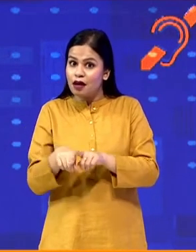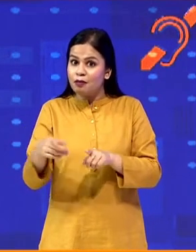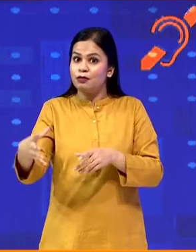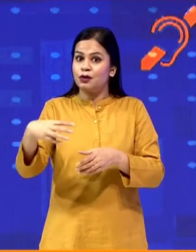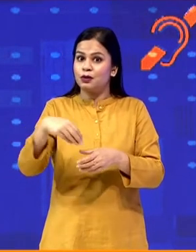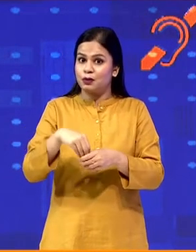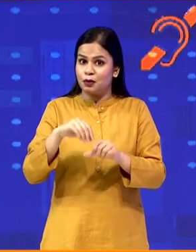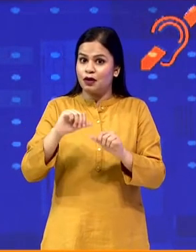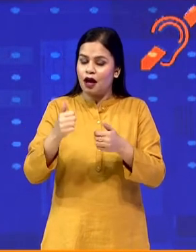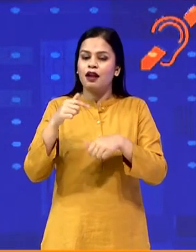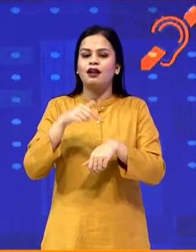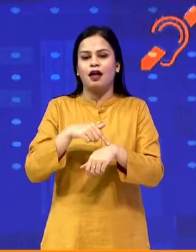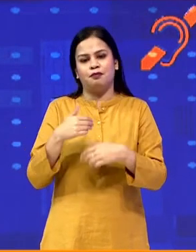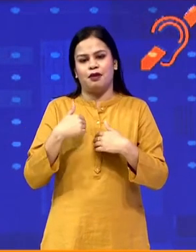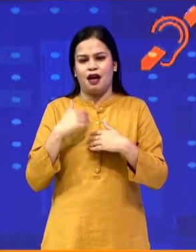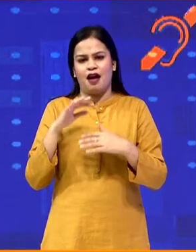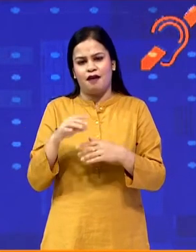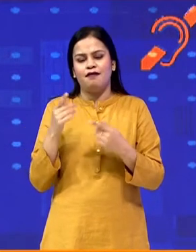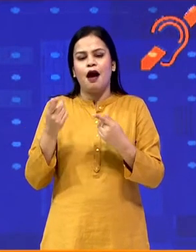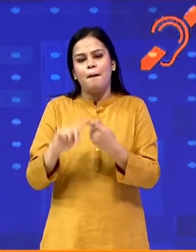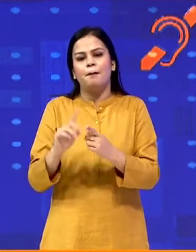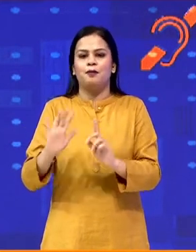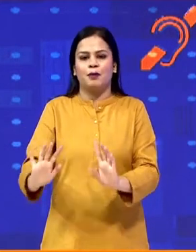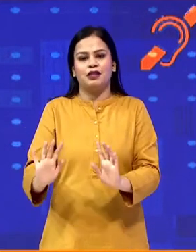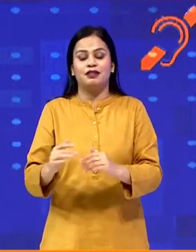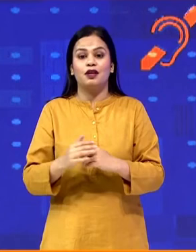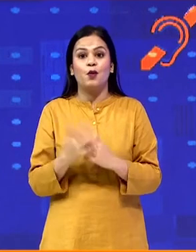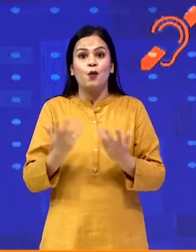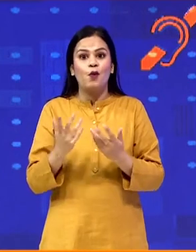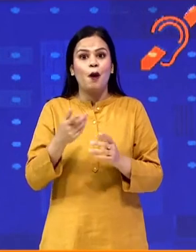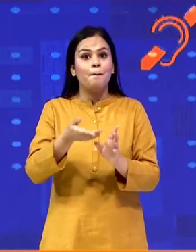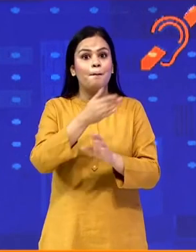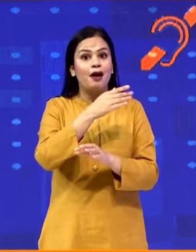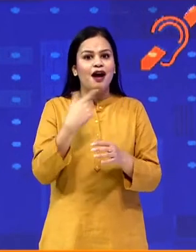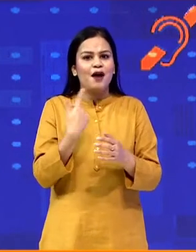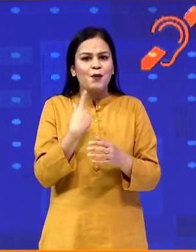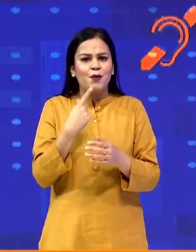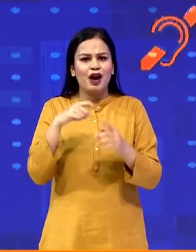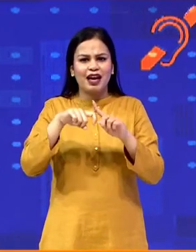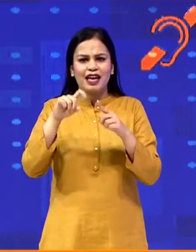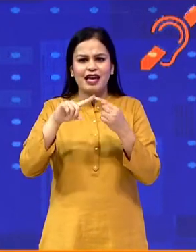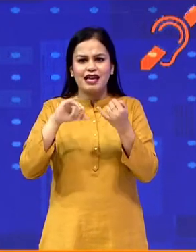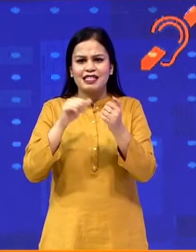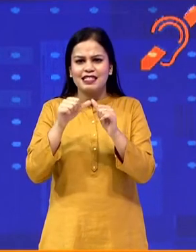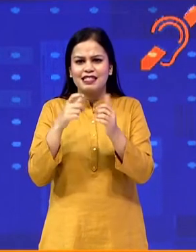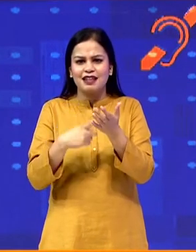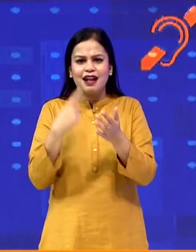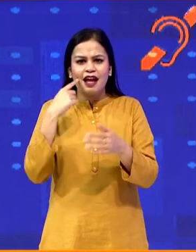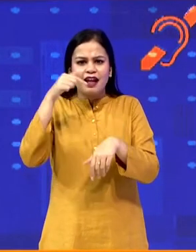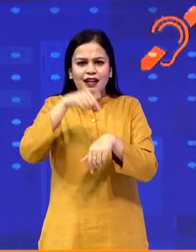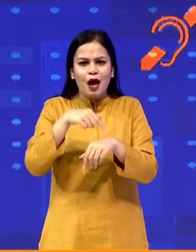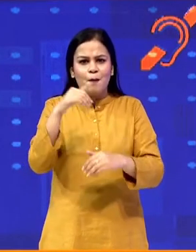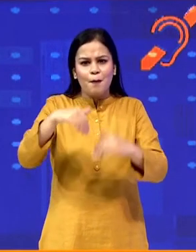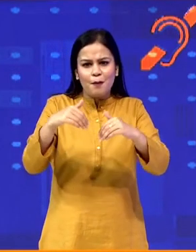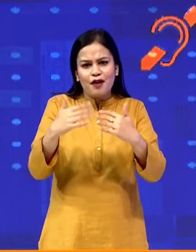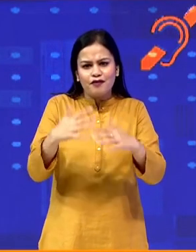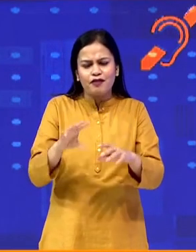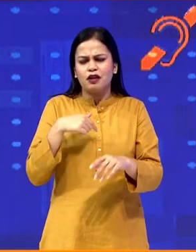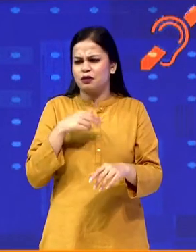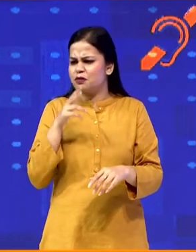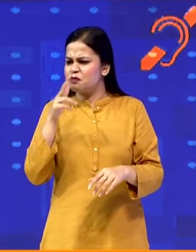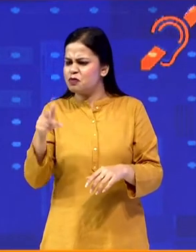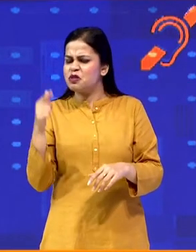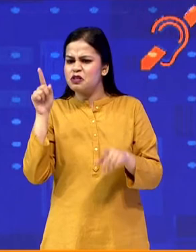हमारे वक्रता में शुरू हुआ क्योंकि केसरी जी के वक्त में जब 98 का इलेक्शन हुआ तो मैंने इनको कहा की भाई